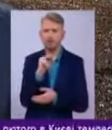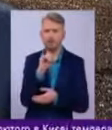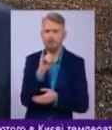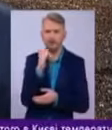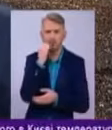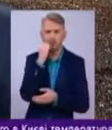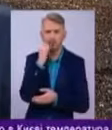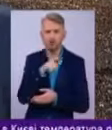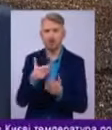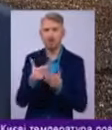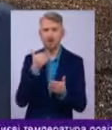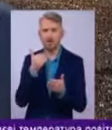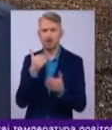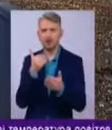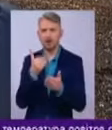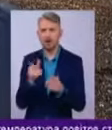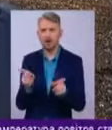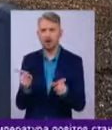перед монголами